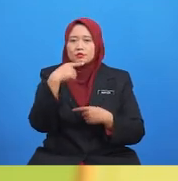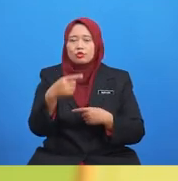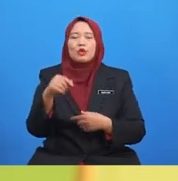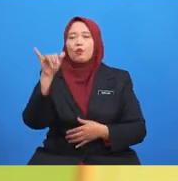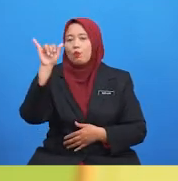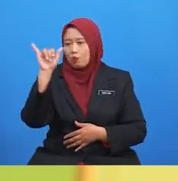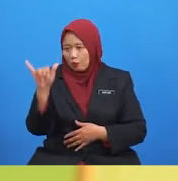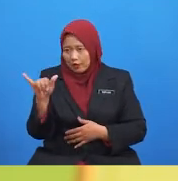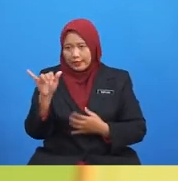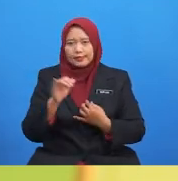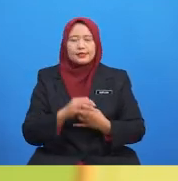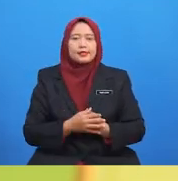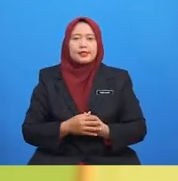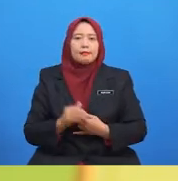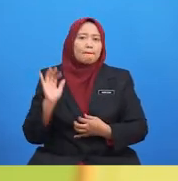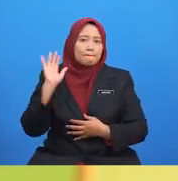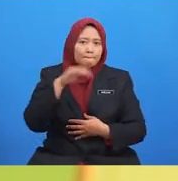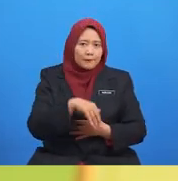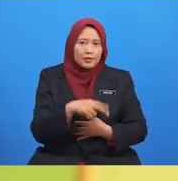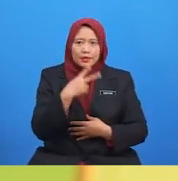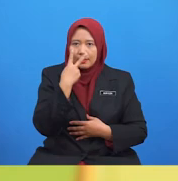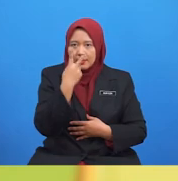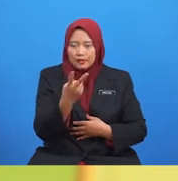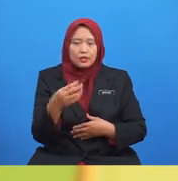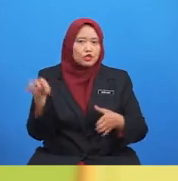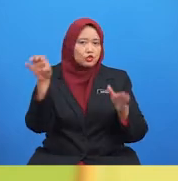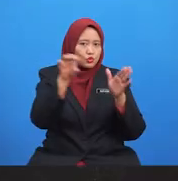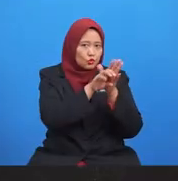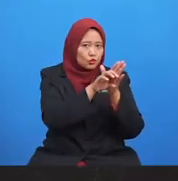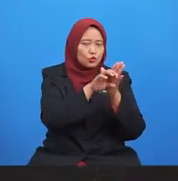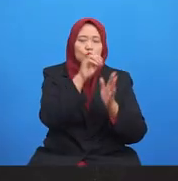mencari isi padu janaan bagi paksi Y.